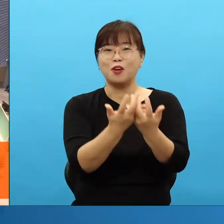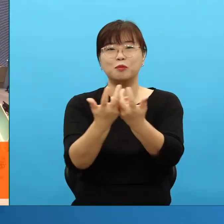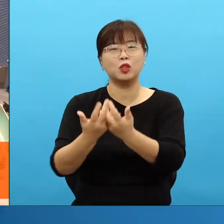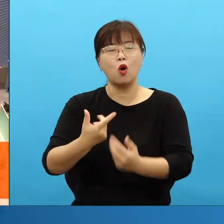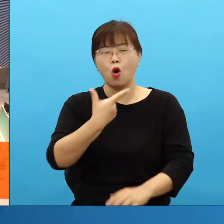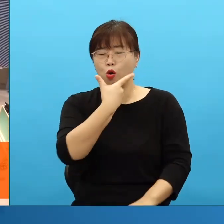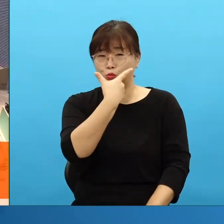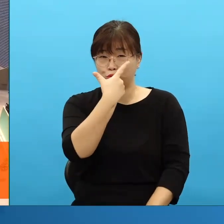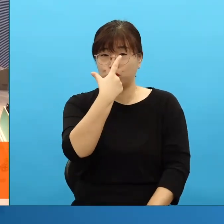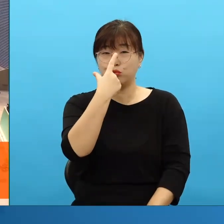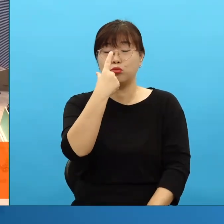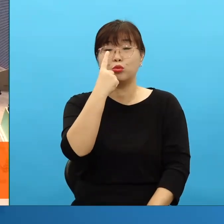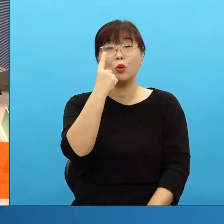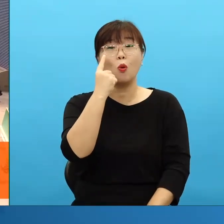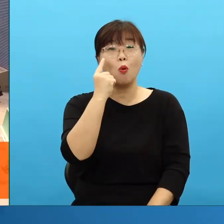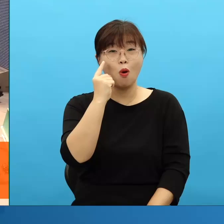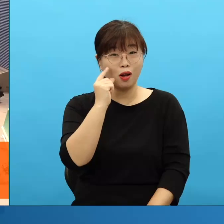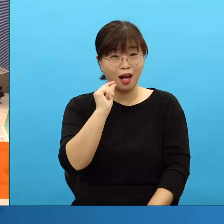흘러넘쳐